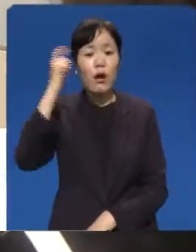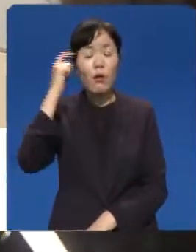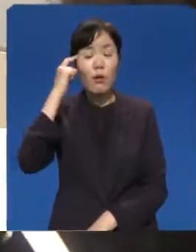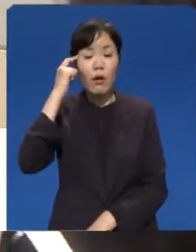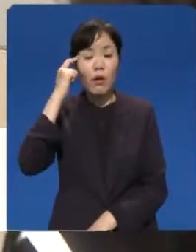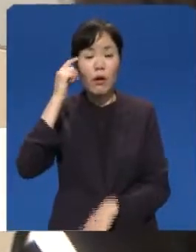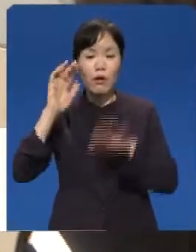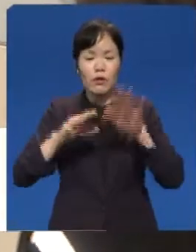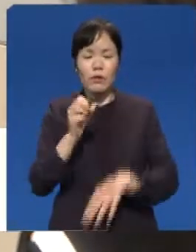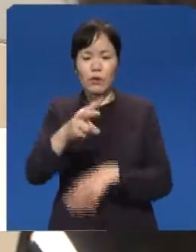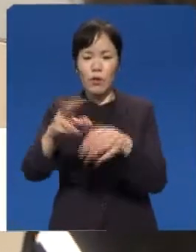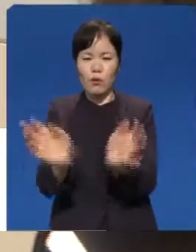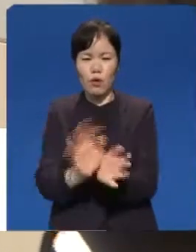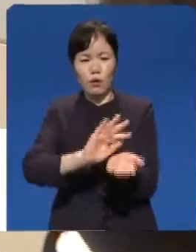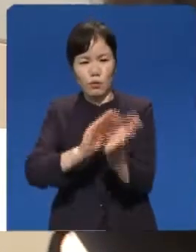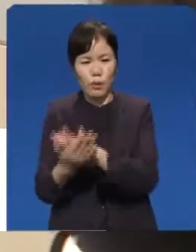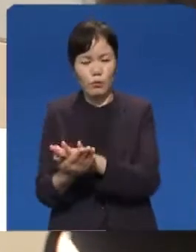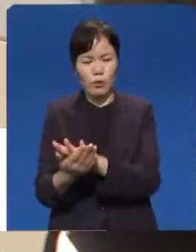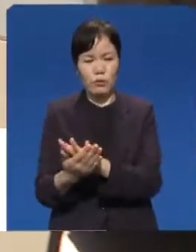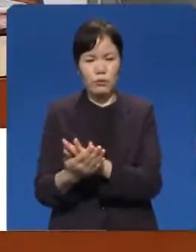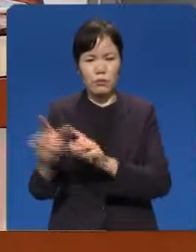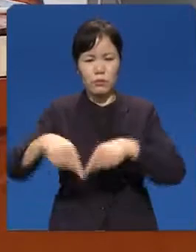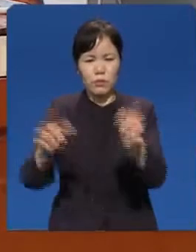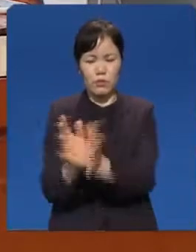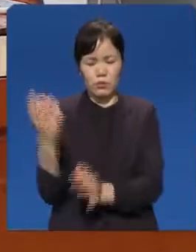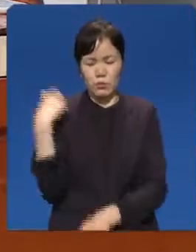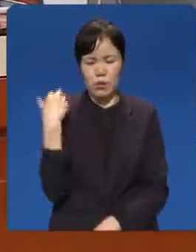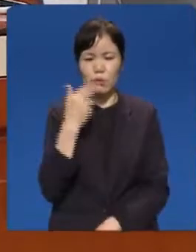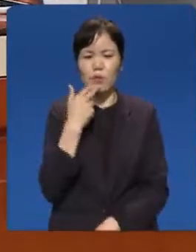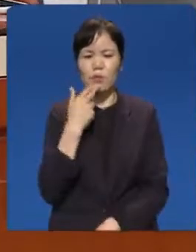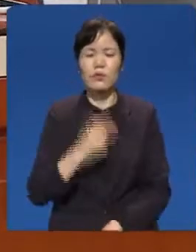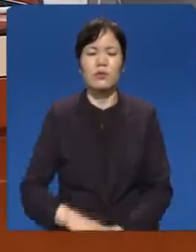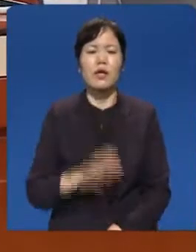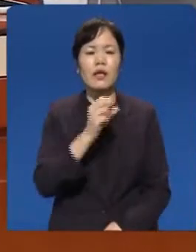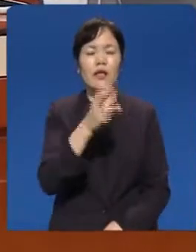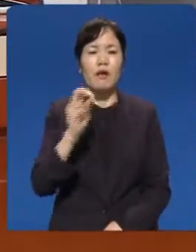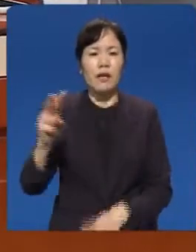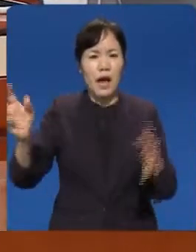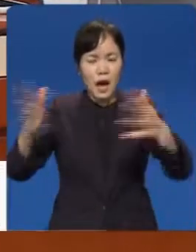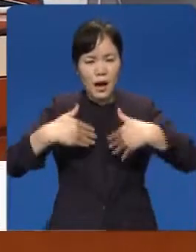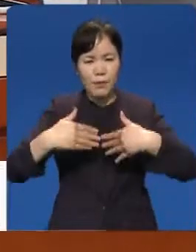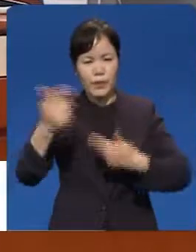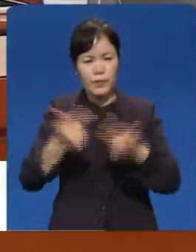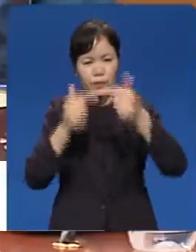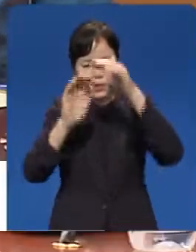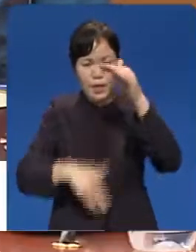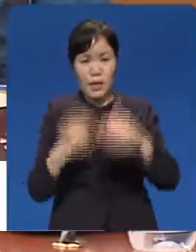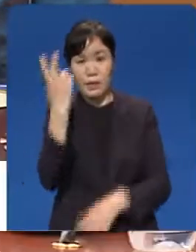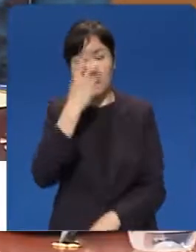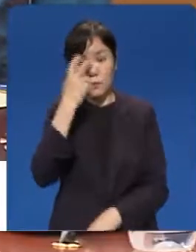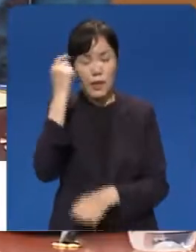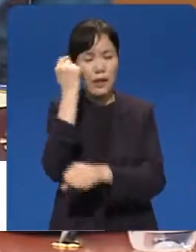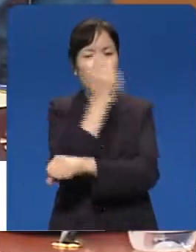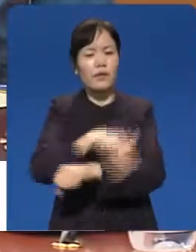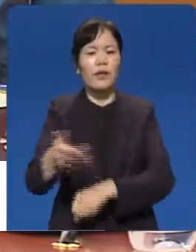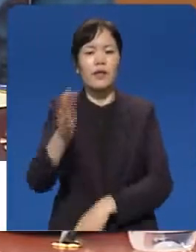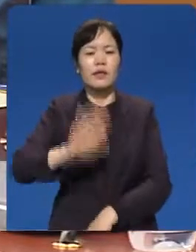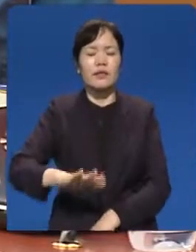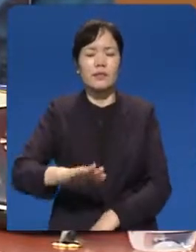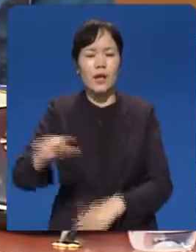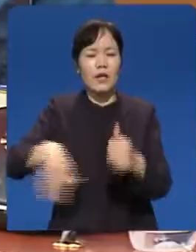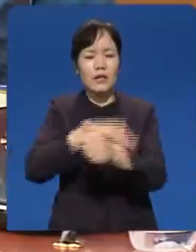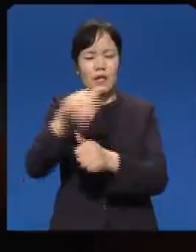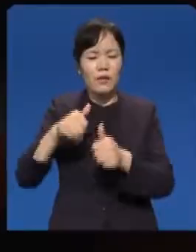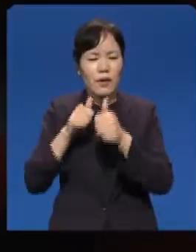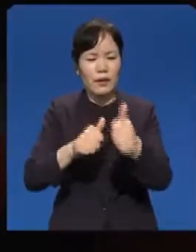이제는 집권한 정당이 무책임하게. 일단 여야가 합의한 중재안을 심사할 방침이지만 상황에